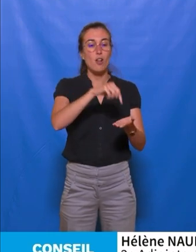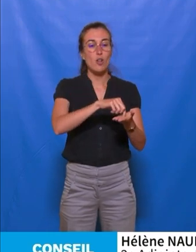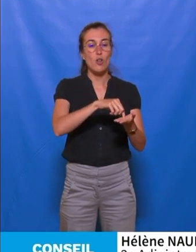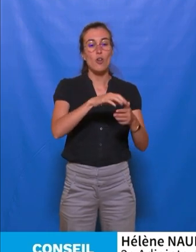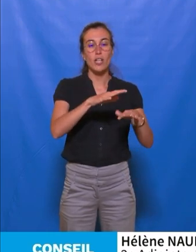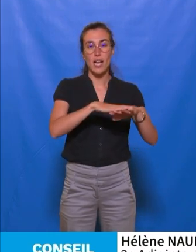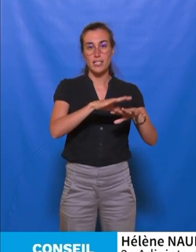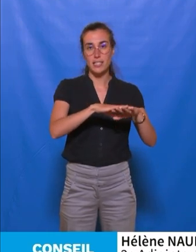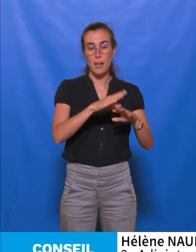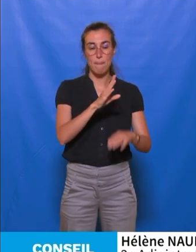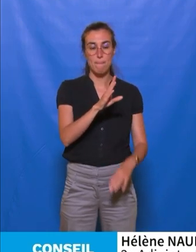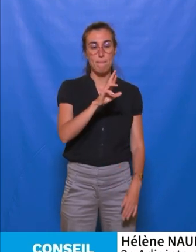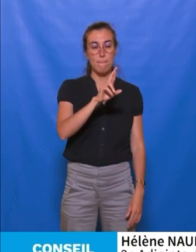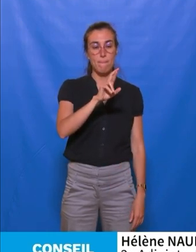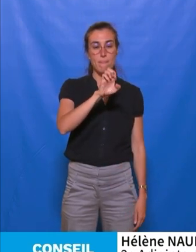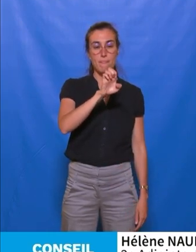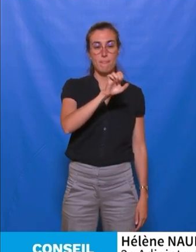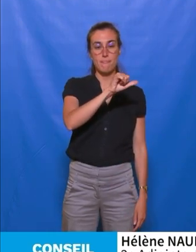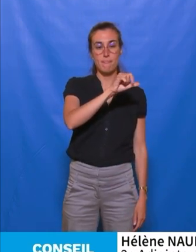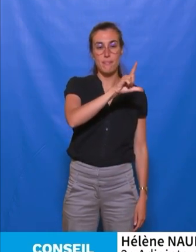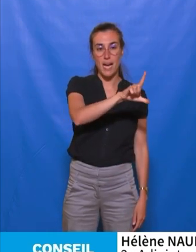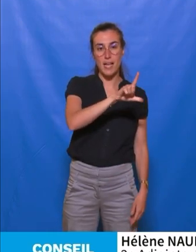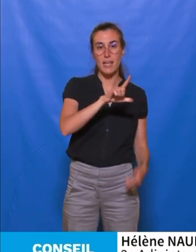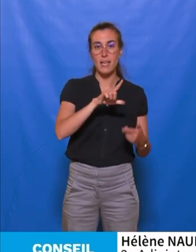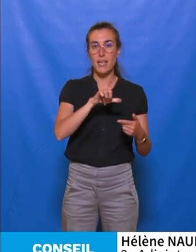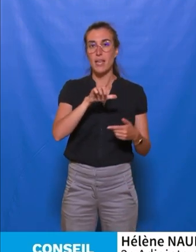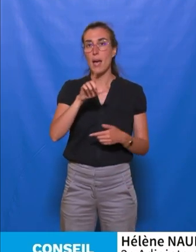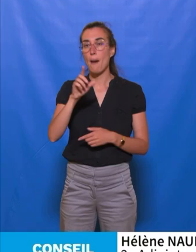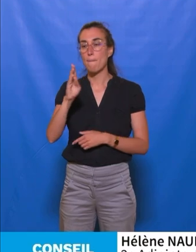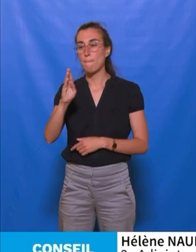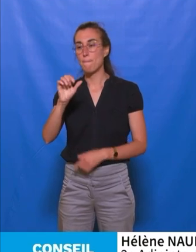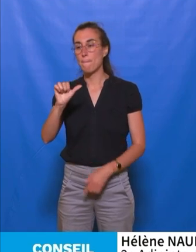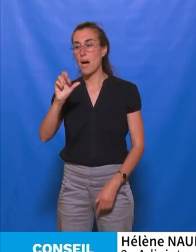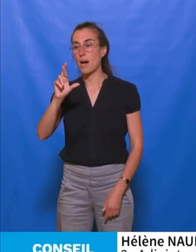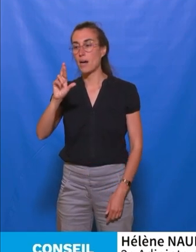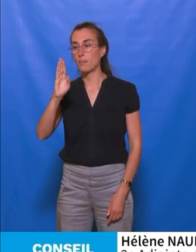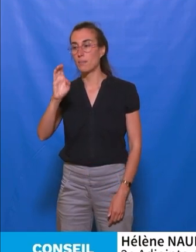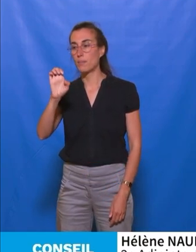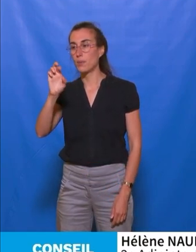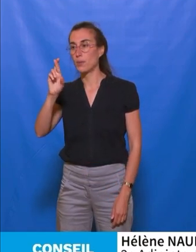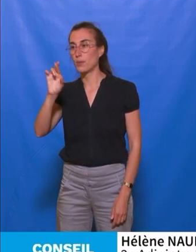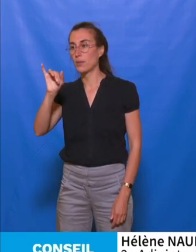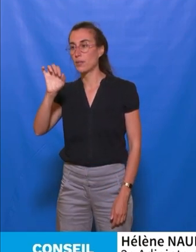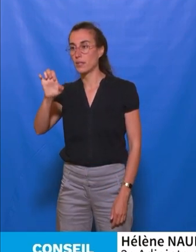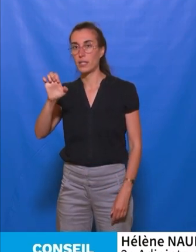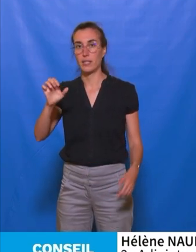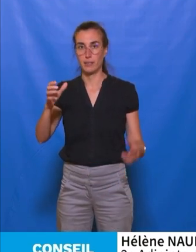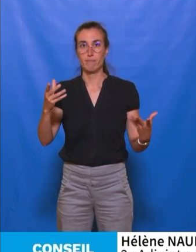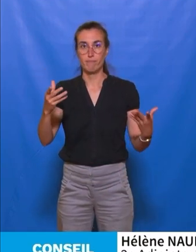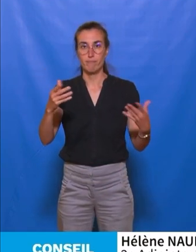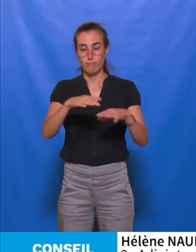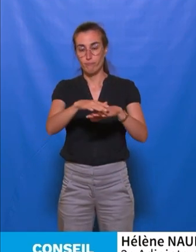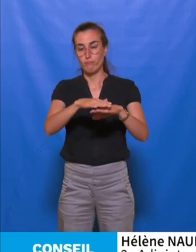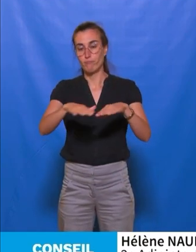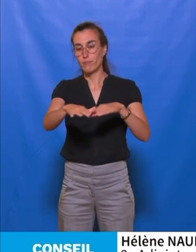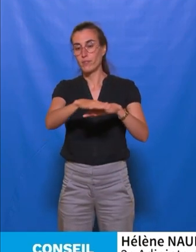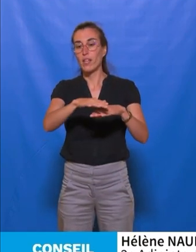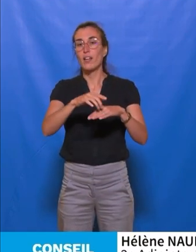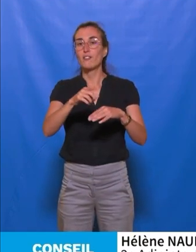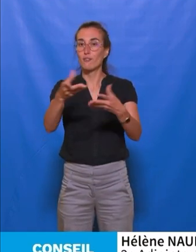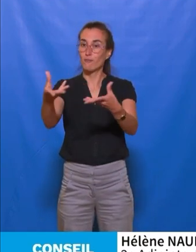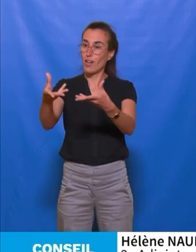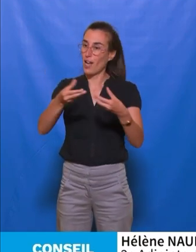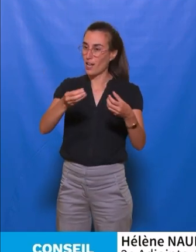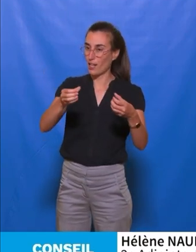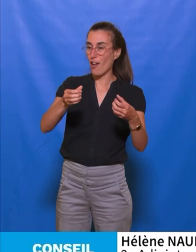Breil-Barbery. Et je vous inviterai, une fois qu'elle sera faite, à y venir parce que j'ai déjà visité